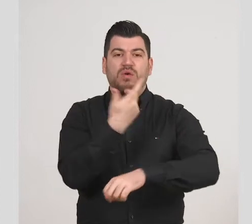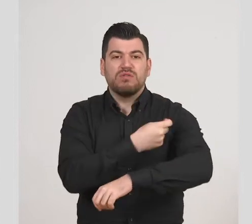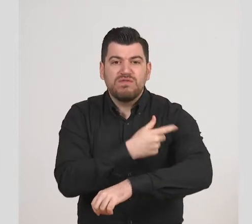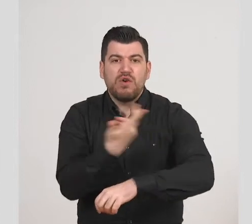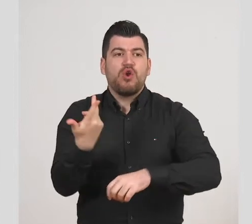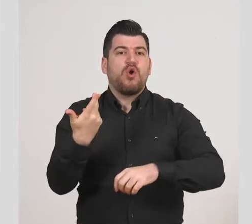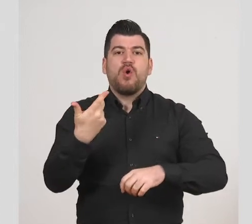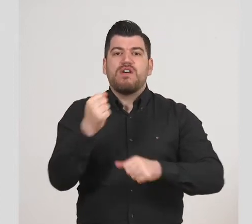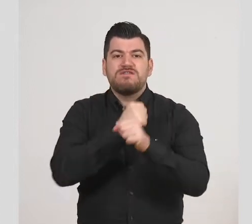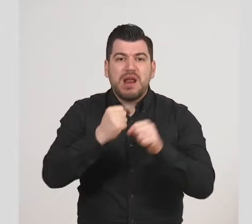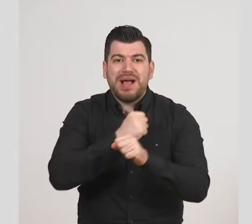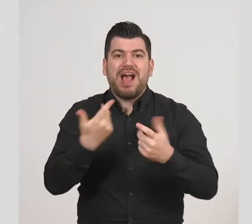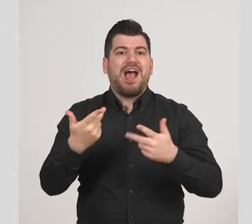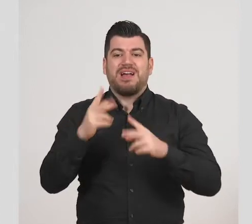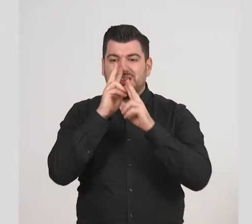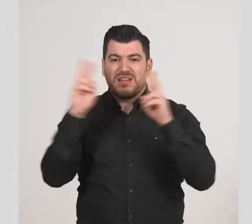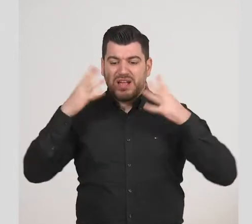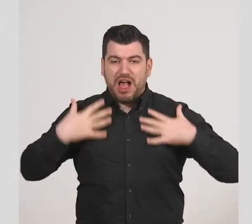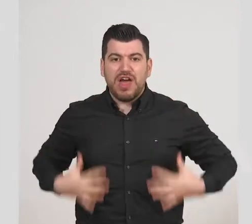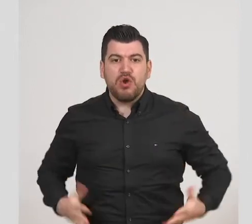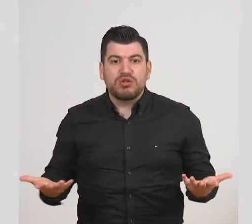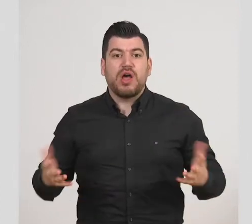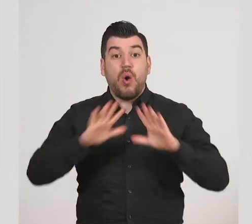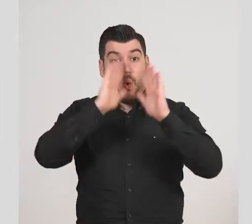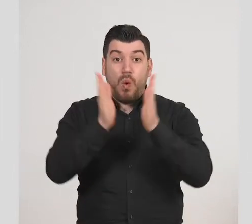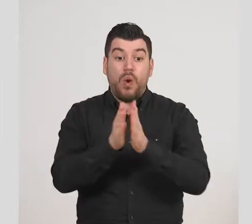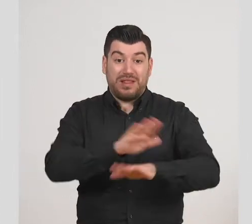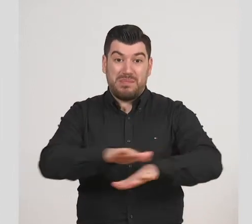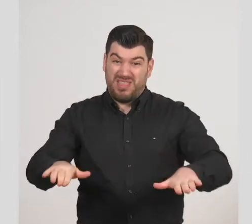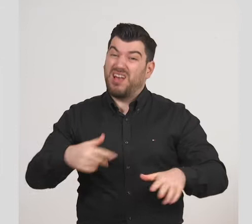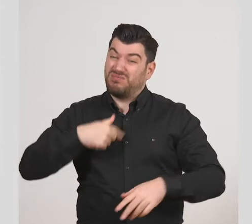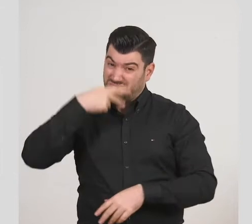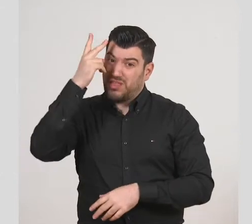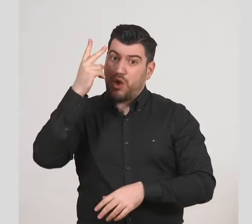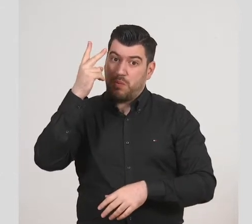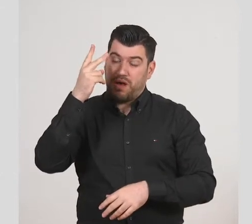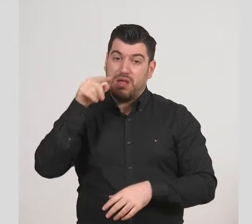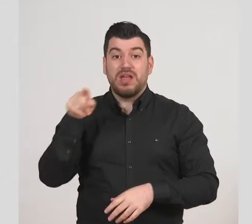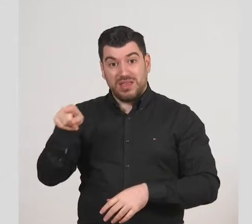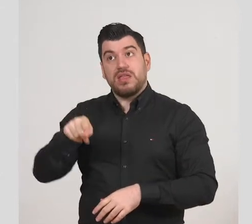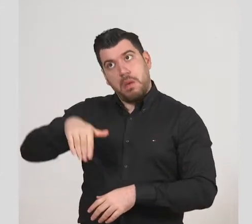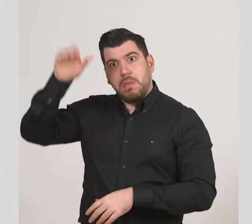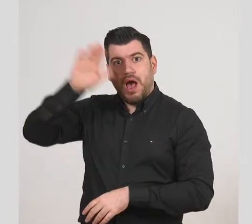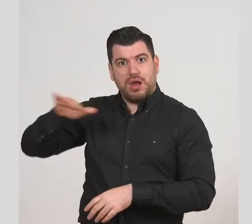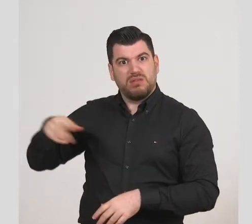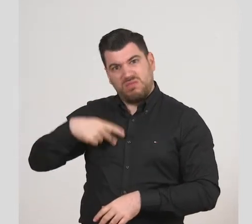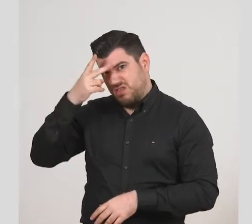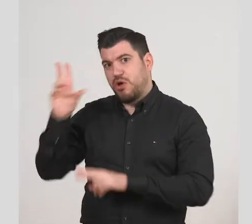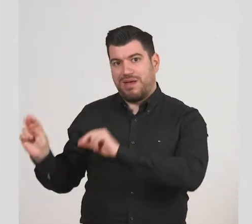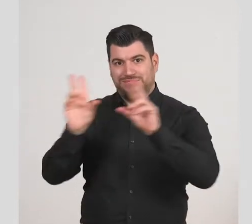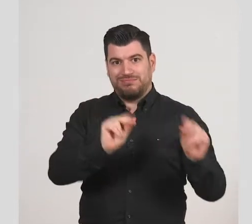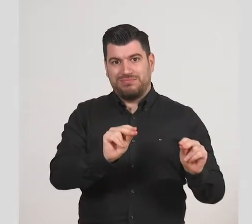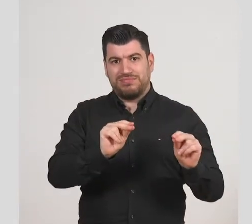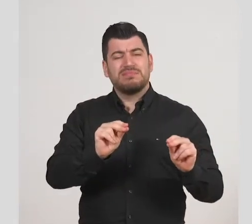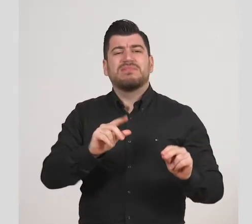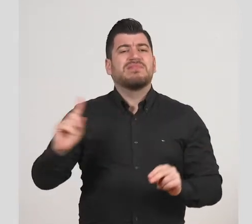εμβόλιο, καθαριότητα. Όλα τα παιδάκια στον κόσμο πρέπει να τα έχουν αυτά, όλα τα παιδιά και οι μεγάλοι. Τι άλλο μπορούμε να χρειαστούμε, να